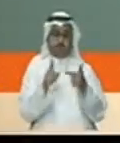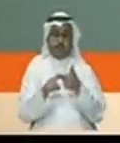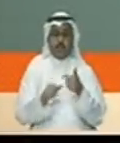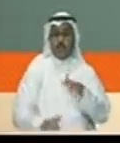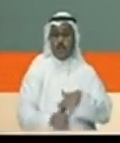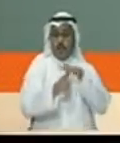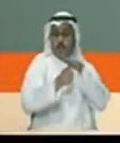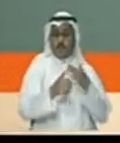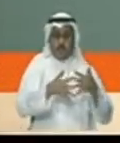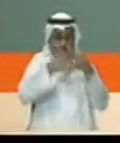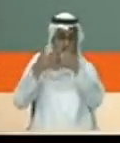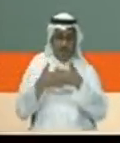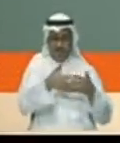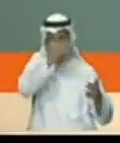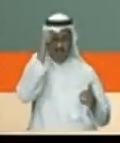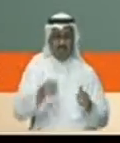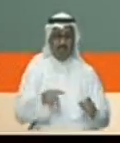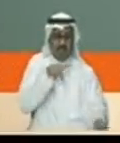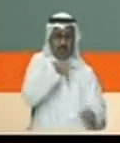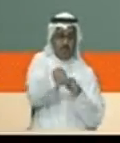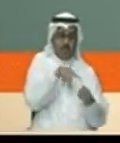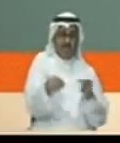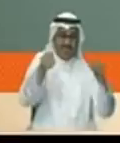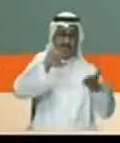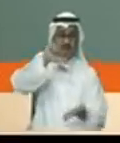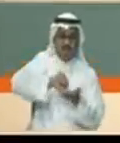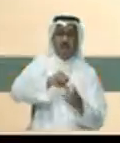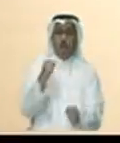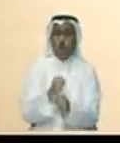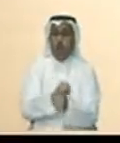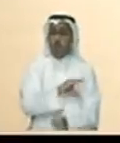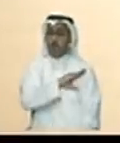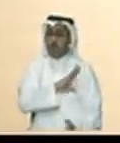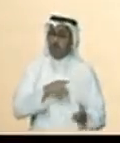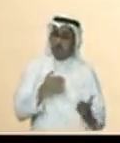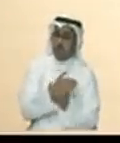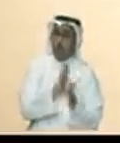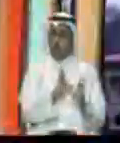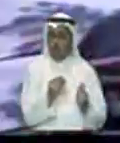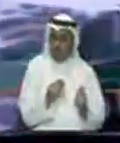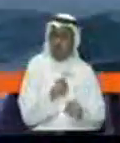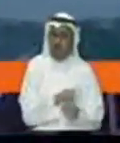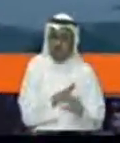ترامب يجهز لعقوبات إضافية على إيران ويبقي العمل العسكري مطروحا.